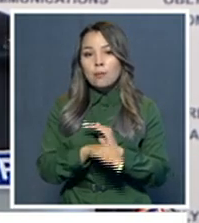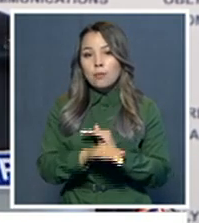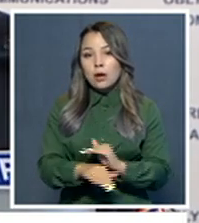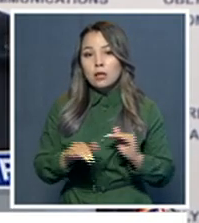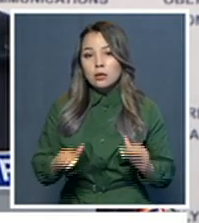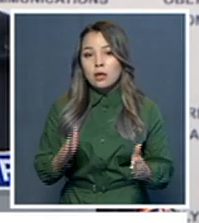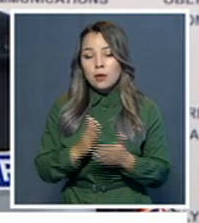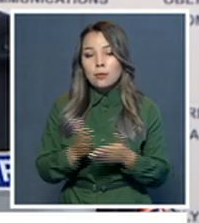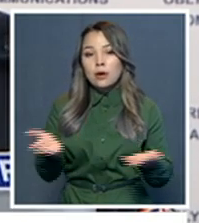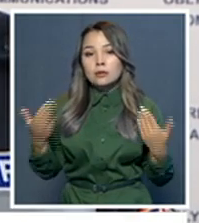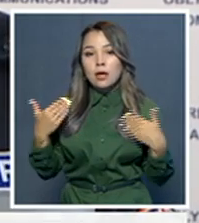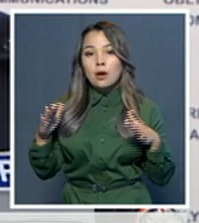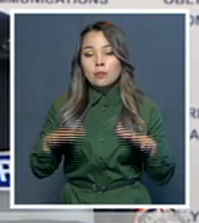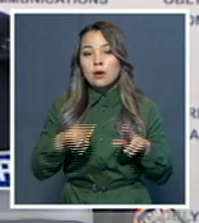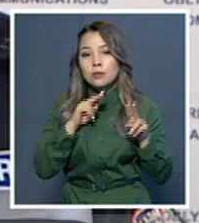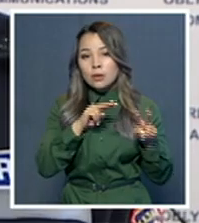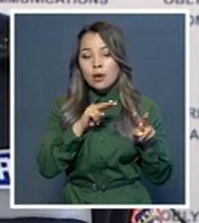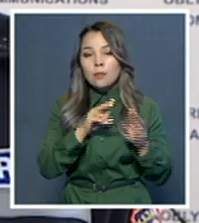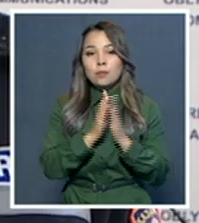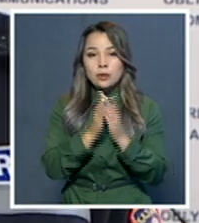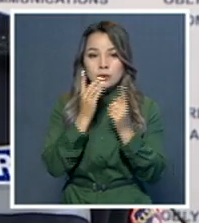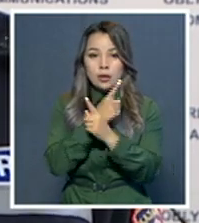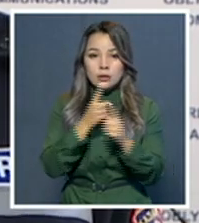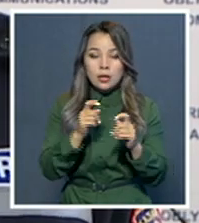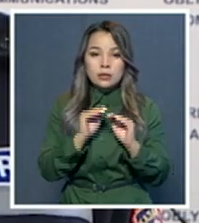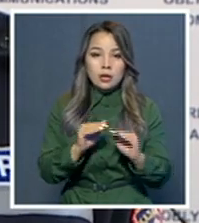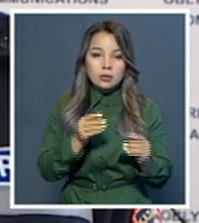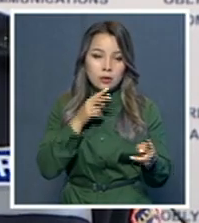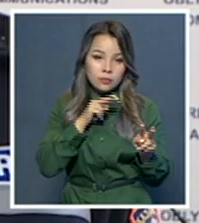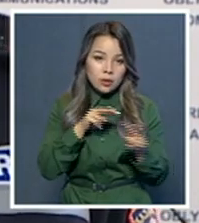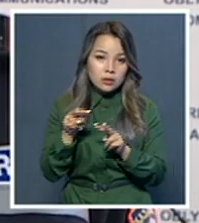жағажайда тынығу кезінде балаларды қараусыз қалдырмауларыңызды өтініп сұраймыз.